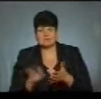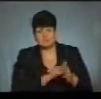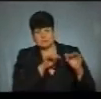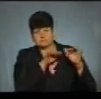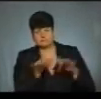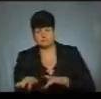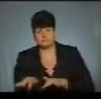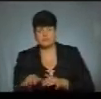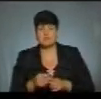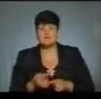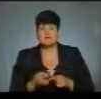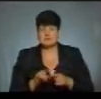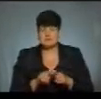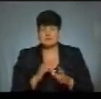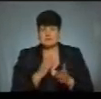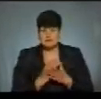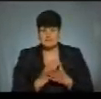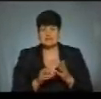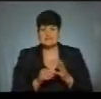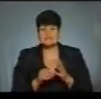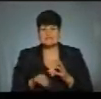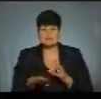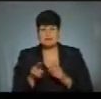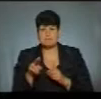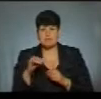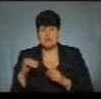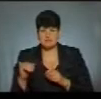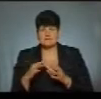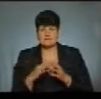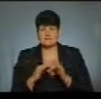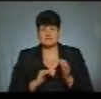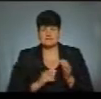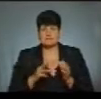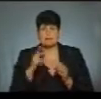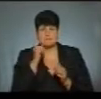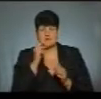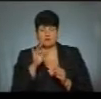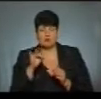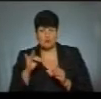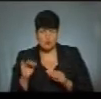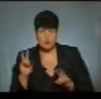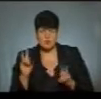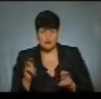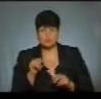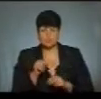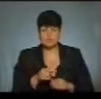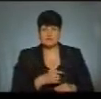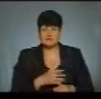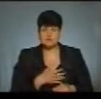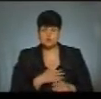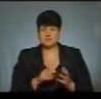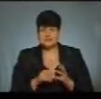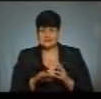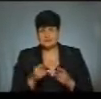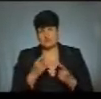туди. Оце є земельні паї агрофірми «Медобори», і тут є приватизовані землі, то треба говорити